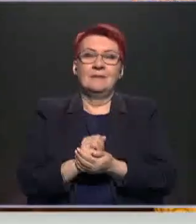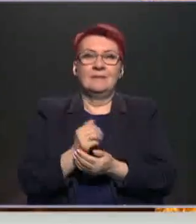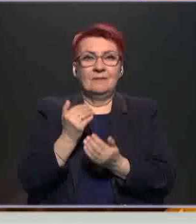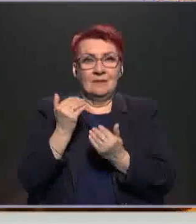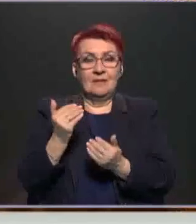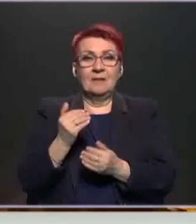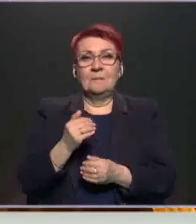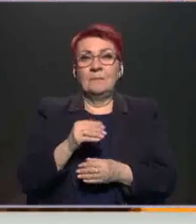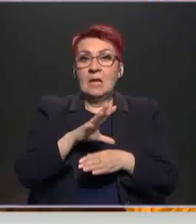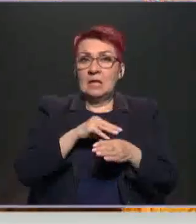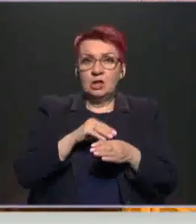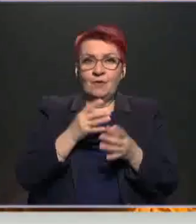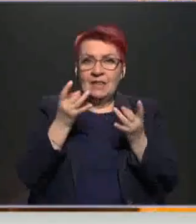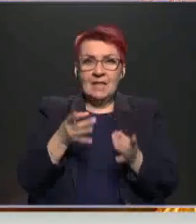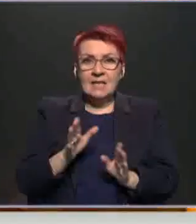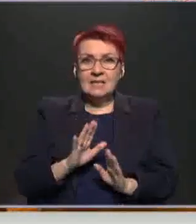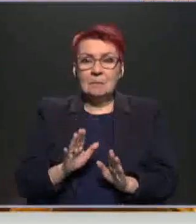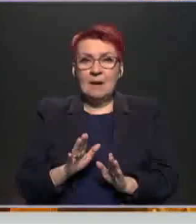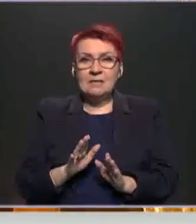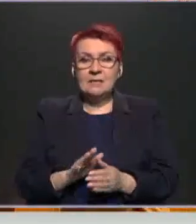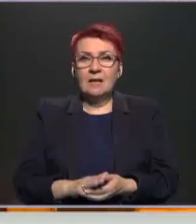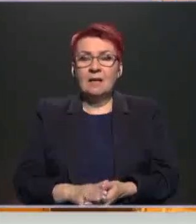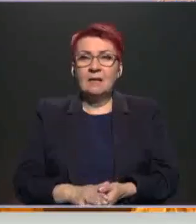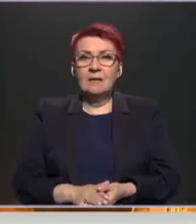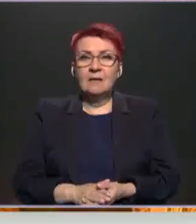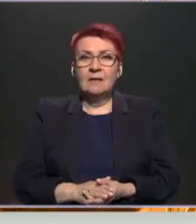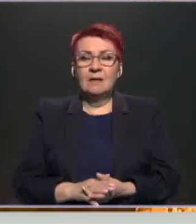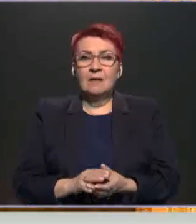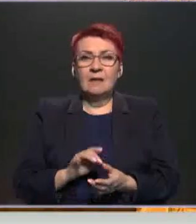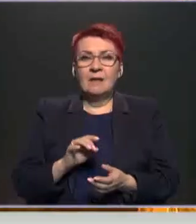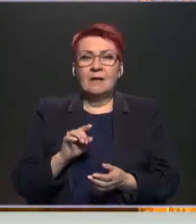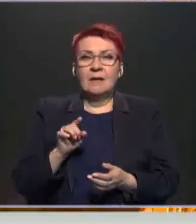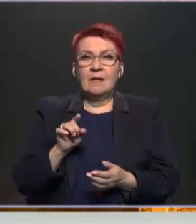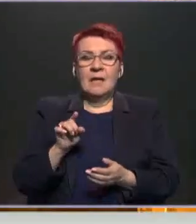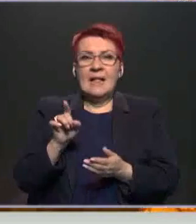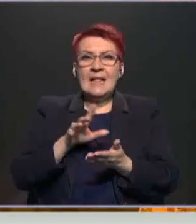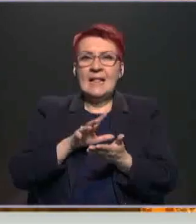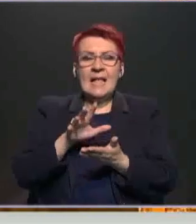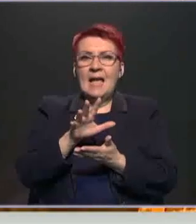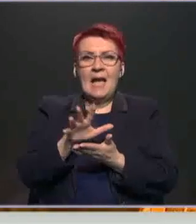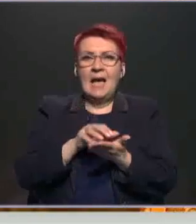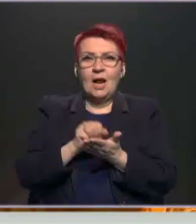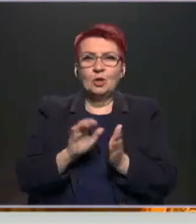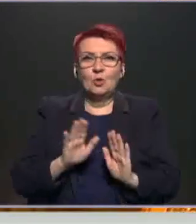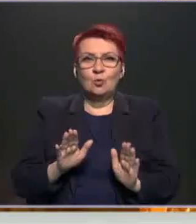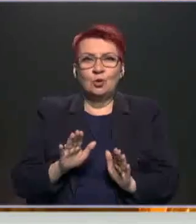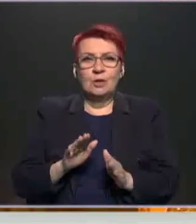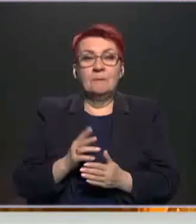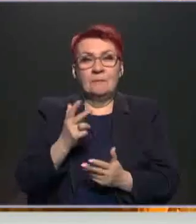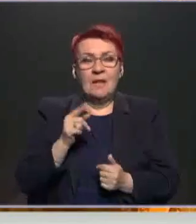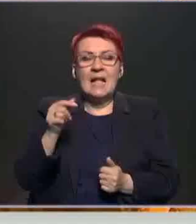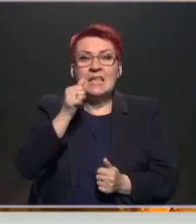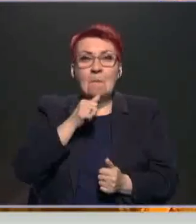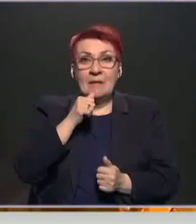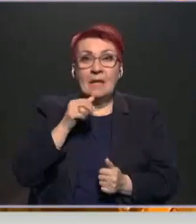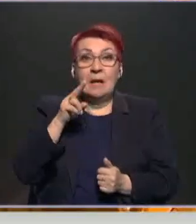что шведы неспроста не стали разрушать. Есть предание, что они пытались поднять эту